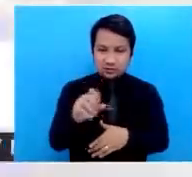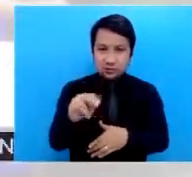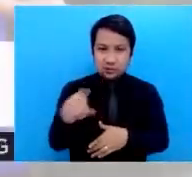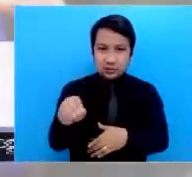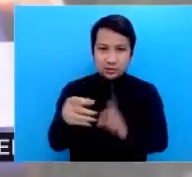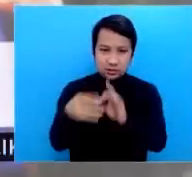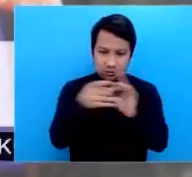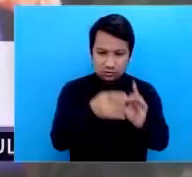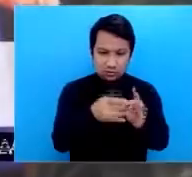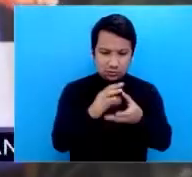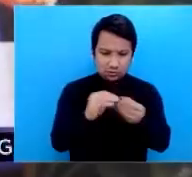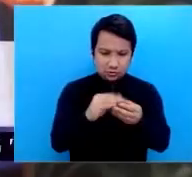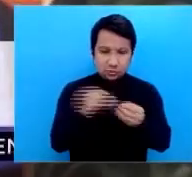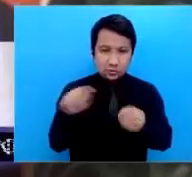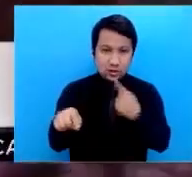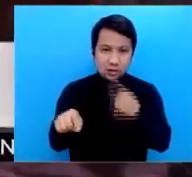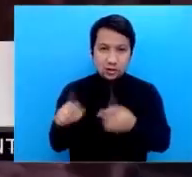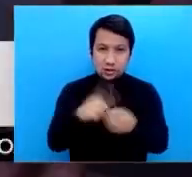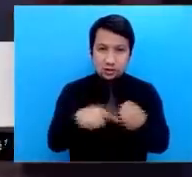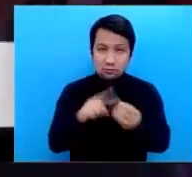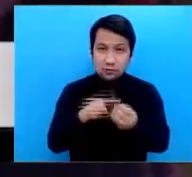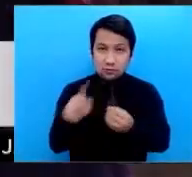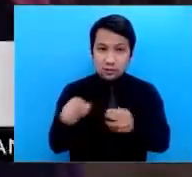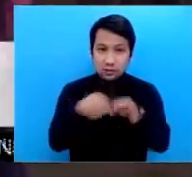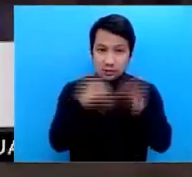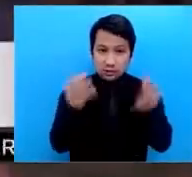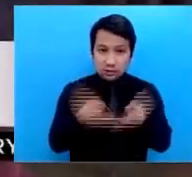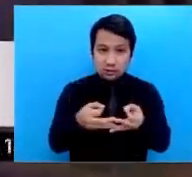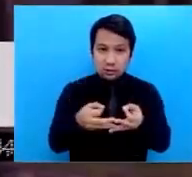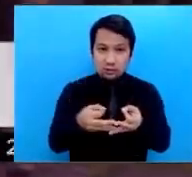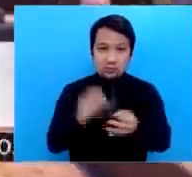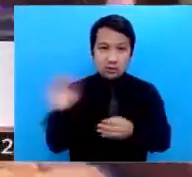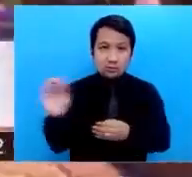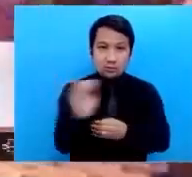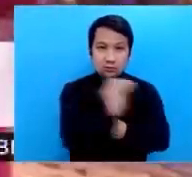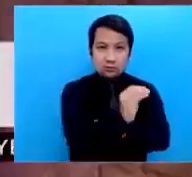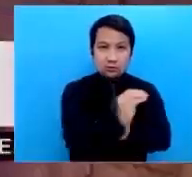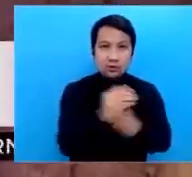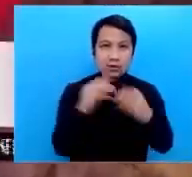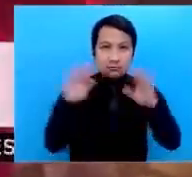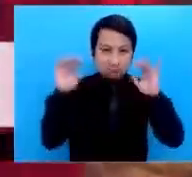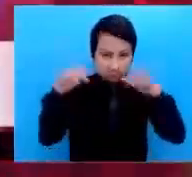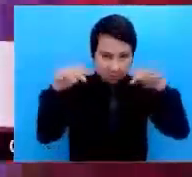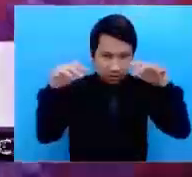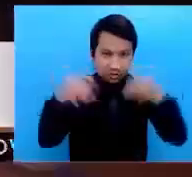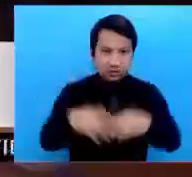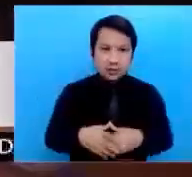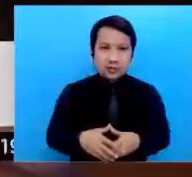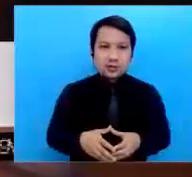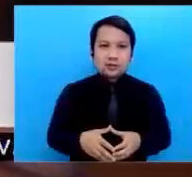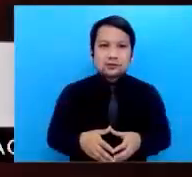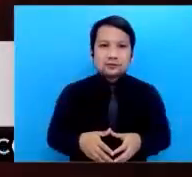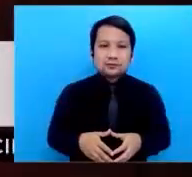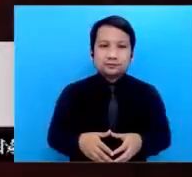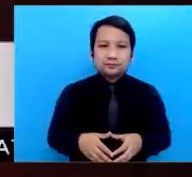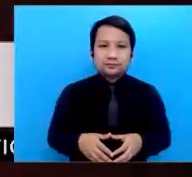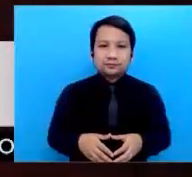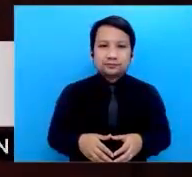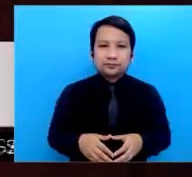sa kwento nito tungkol sa isang pamilya na may kanya-kanyang superpower. Magical gifts.